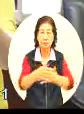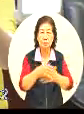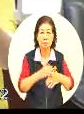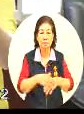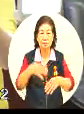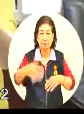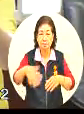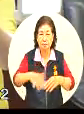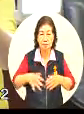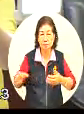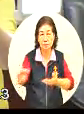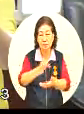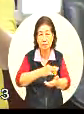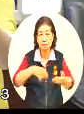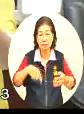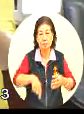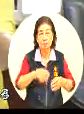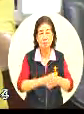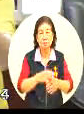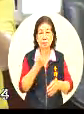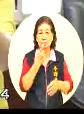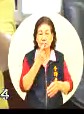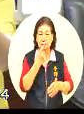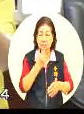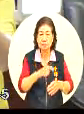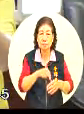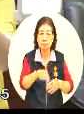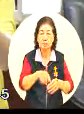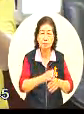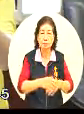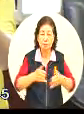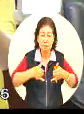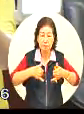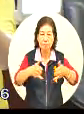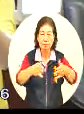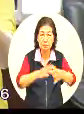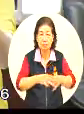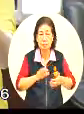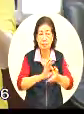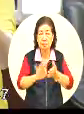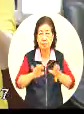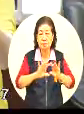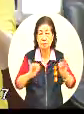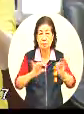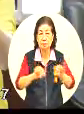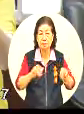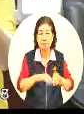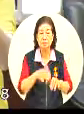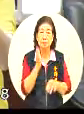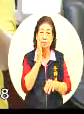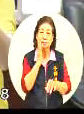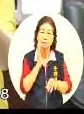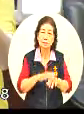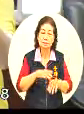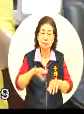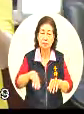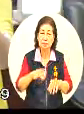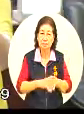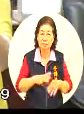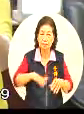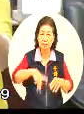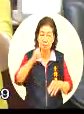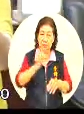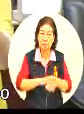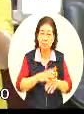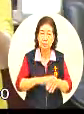的带状的绿带的公道路用地哦，可是他当初买这个房子的时候，前面都是